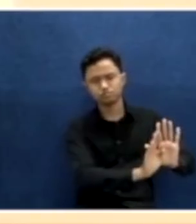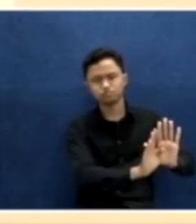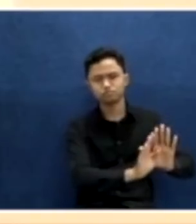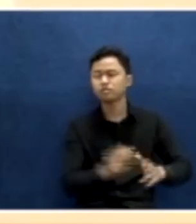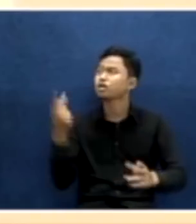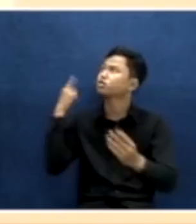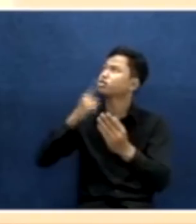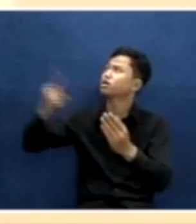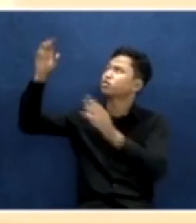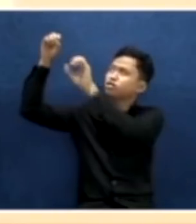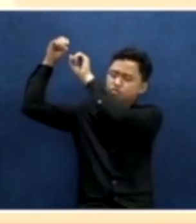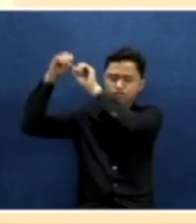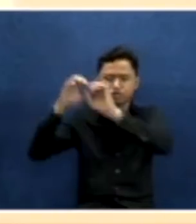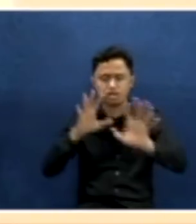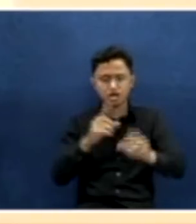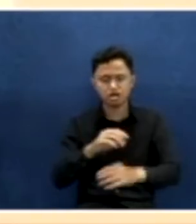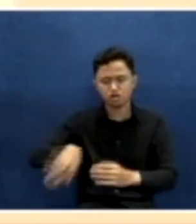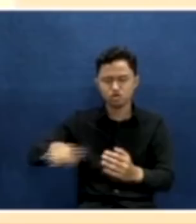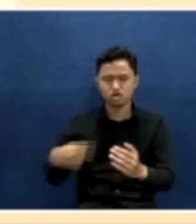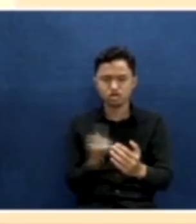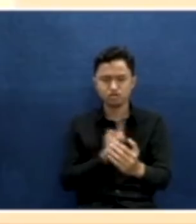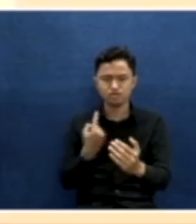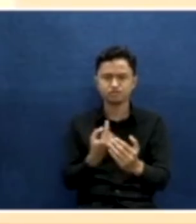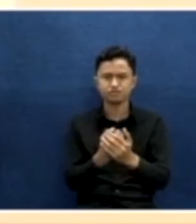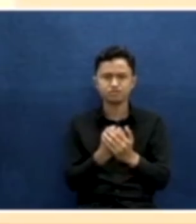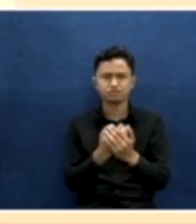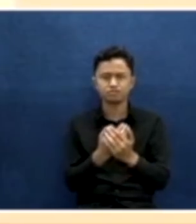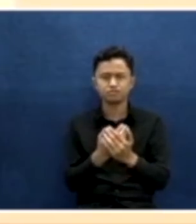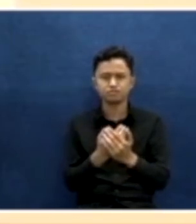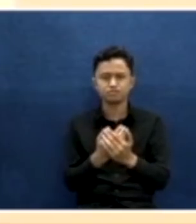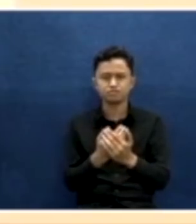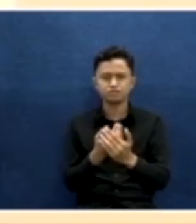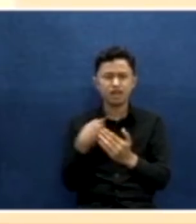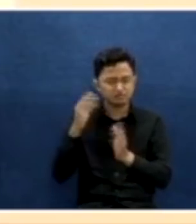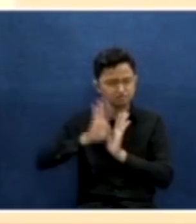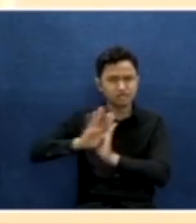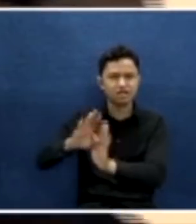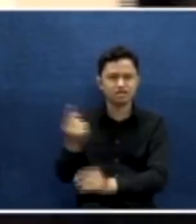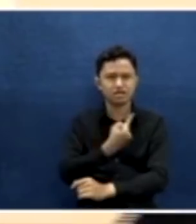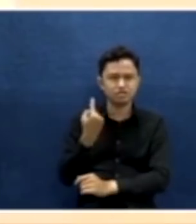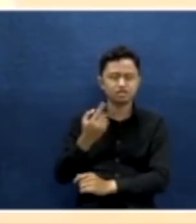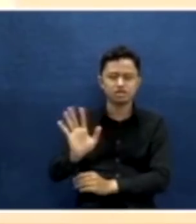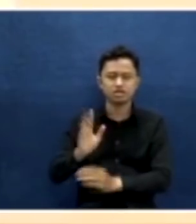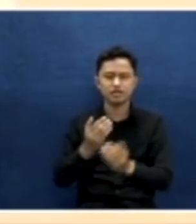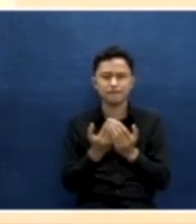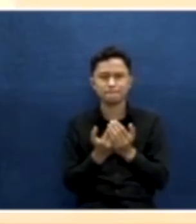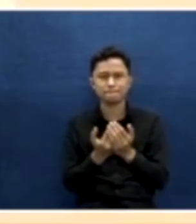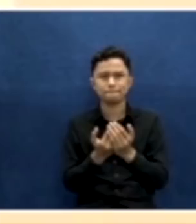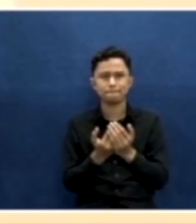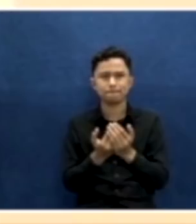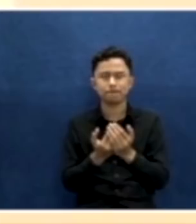TMII kepada keluarga Gani jangan tinggalkan kami ya Allah walaupun sekejap mata